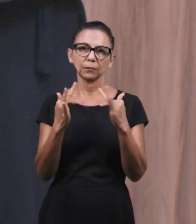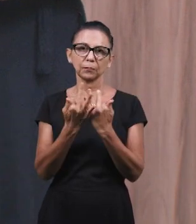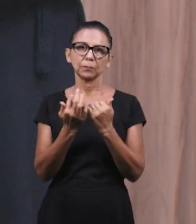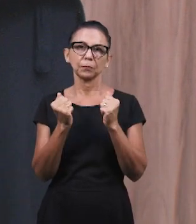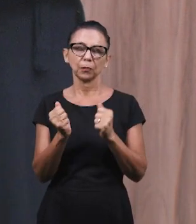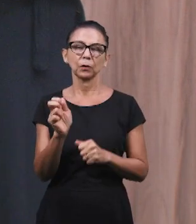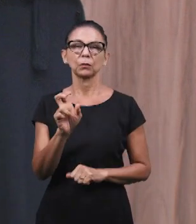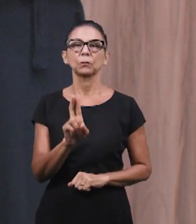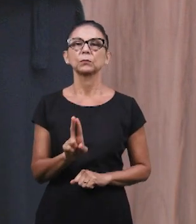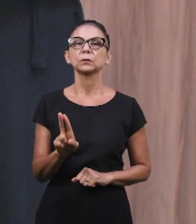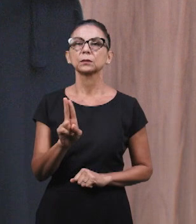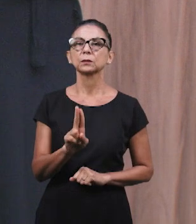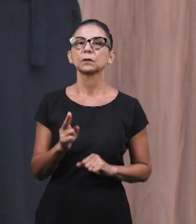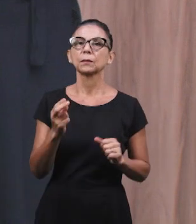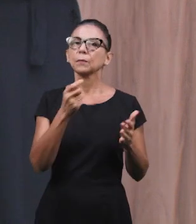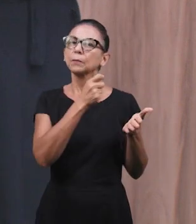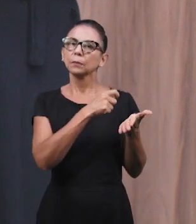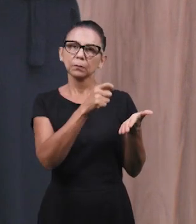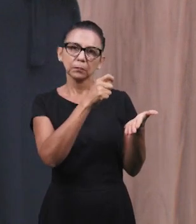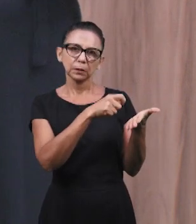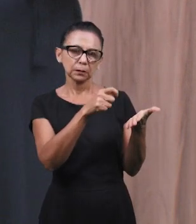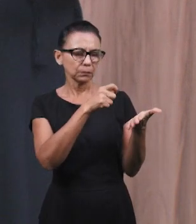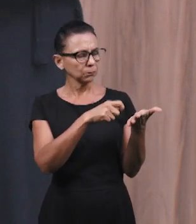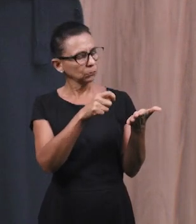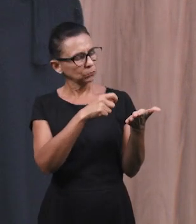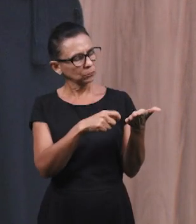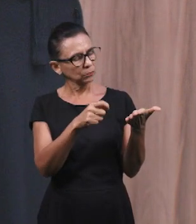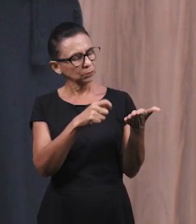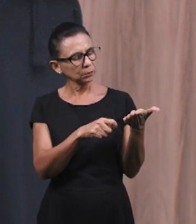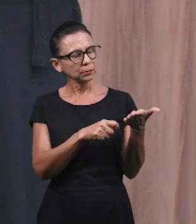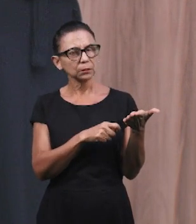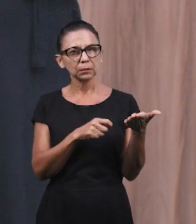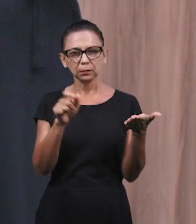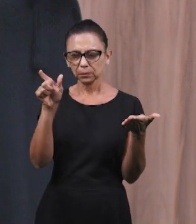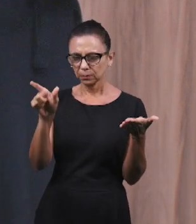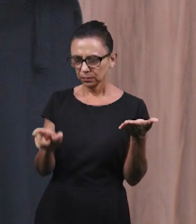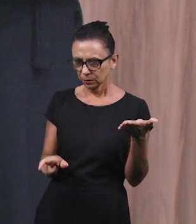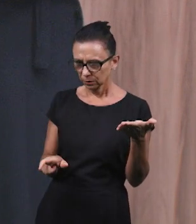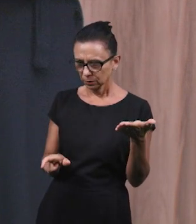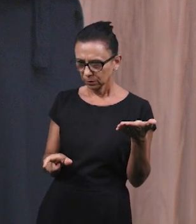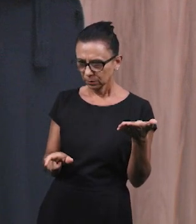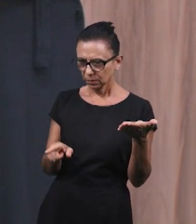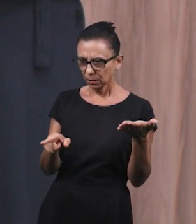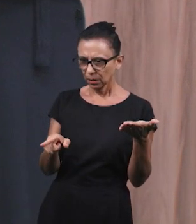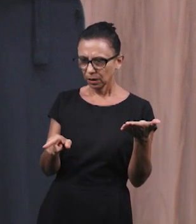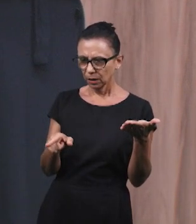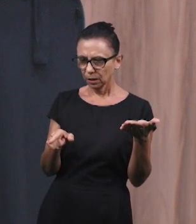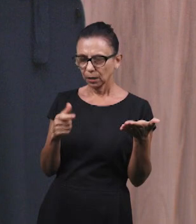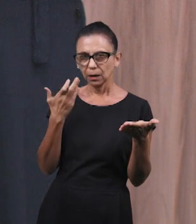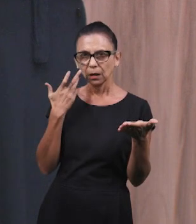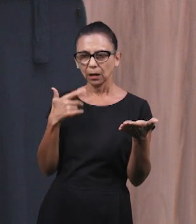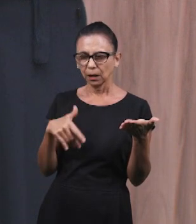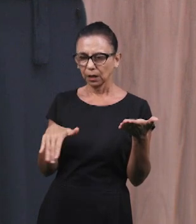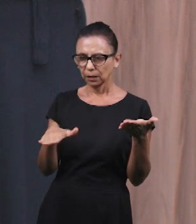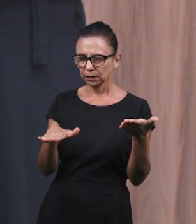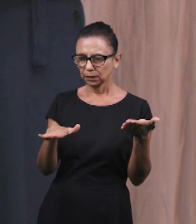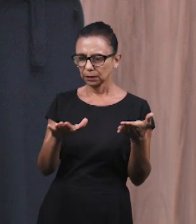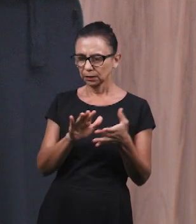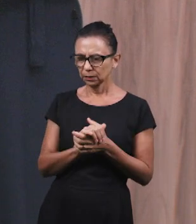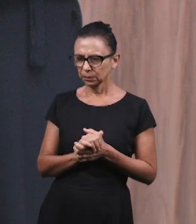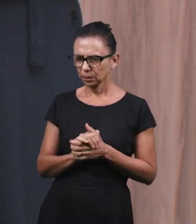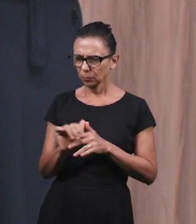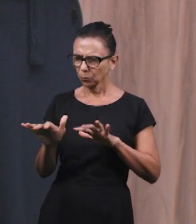par la famille, que la famille puisse prendre note quels sont les intérêts de cet enfant, les